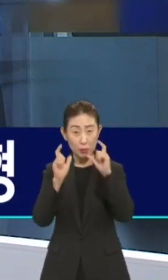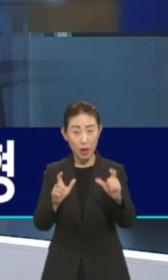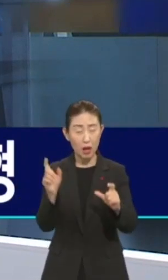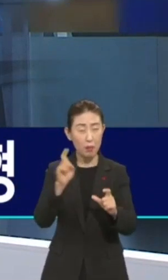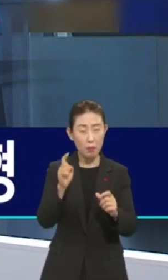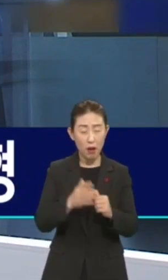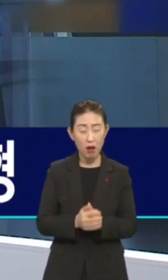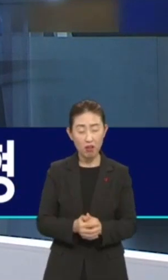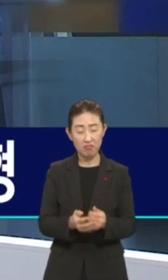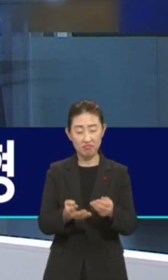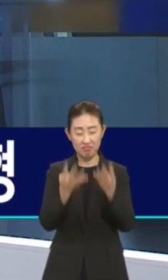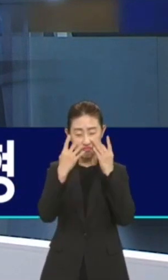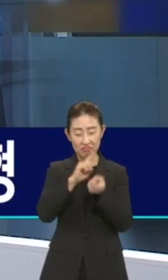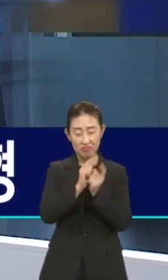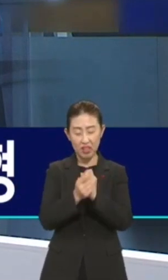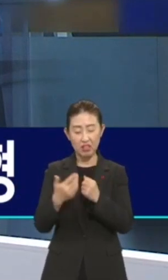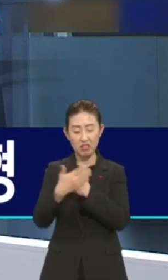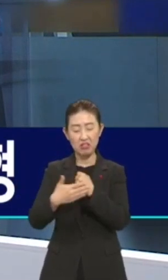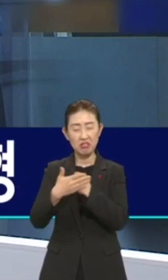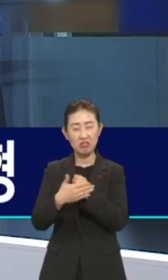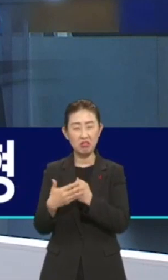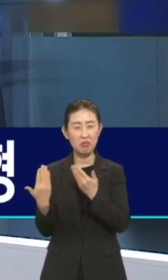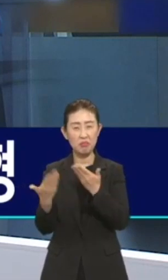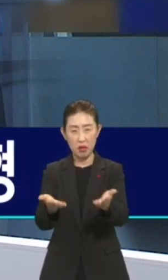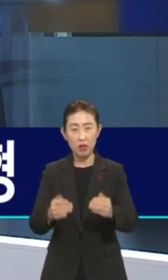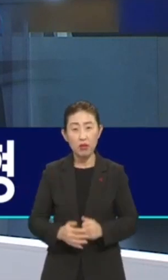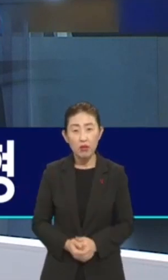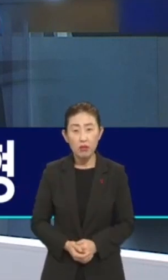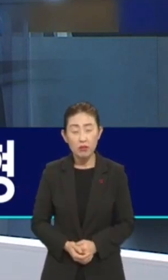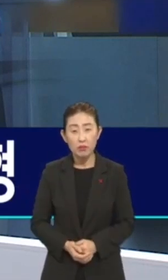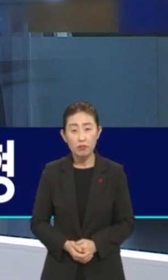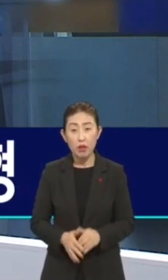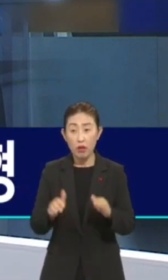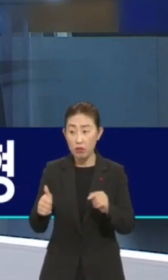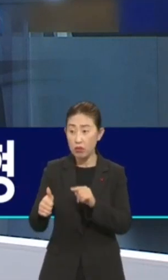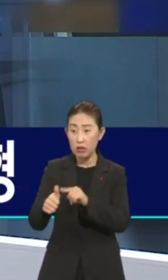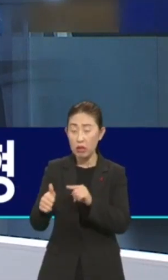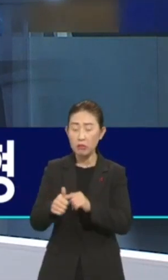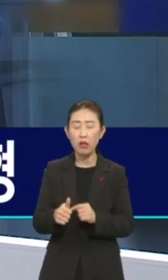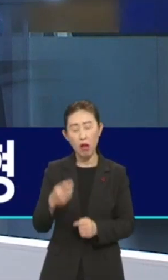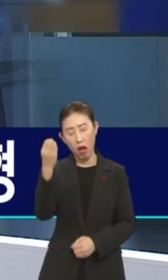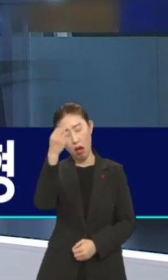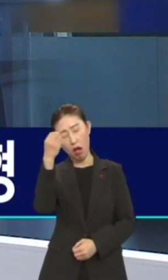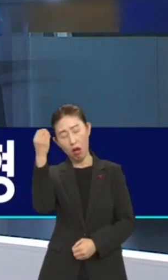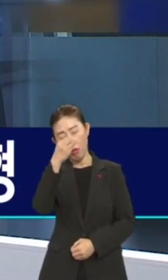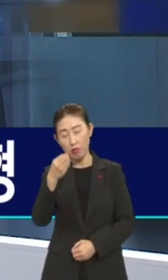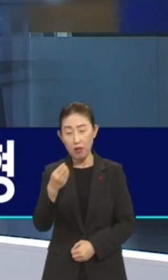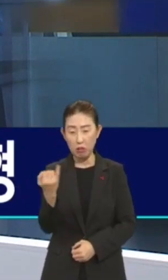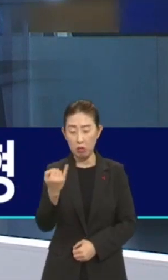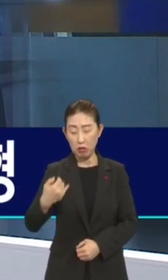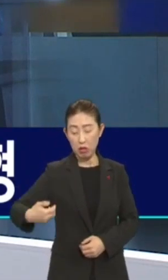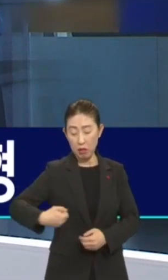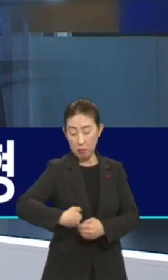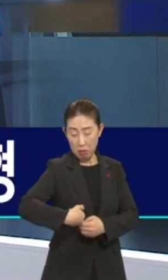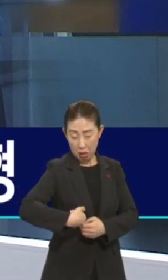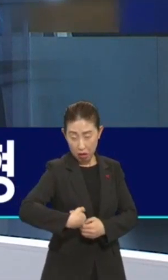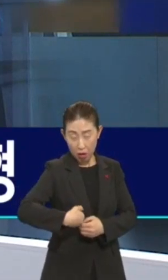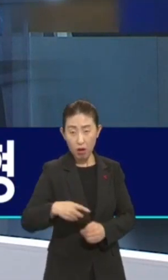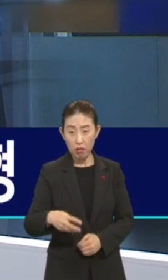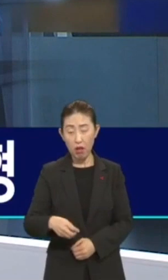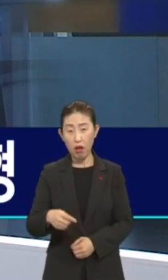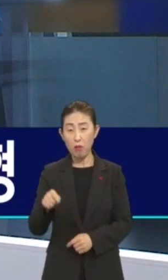어지럽다며 팔장을 끼고 신체를 만지는 등 성추행을 일삼았던 50대 간부는 자신의 혐의를 모두 부인했지만